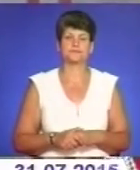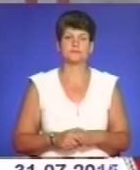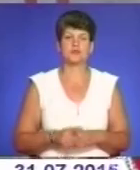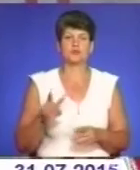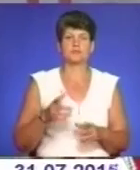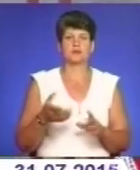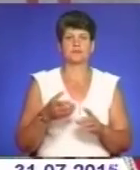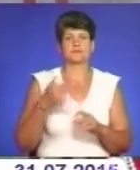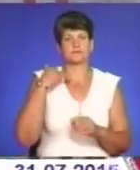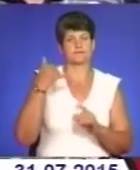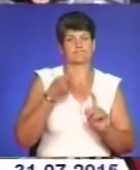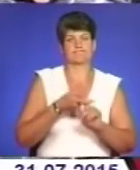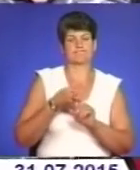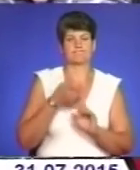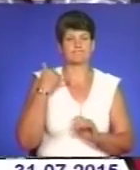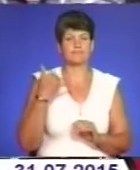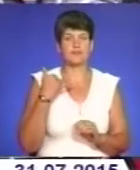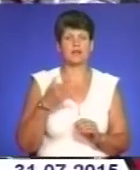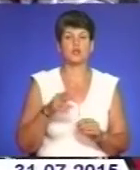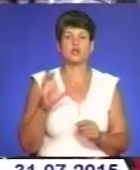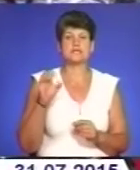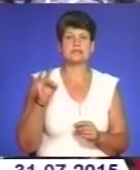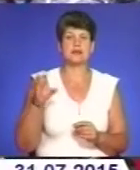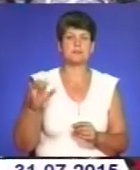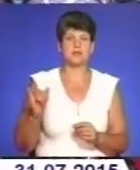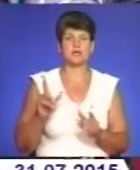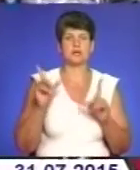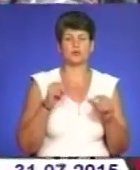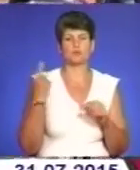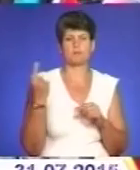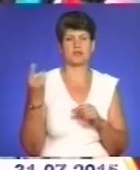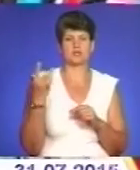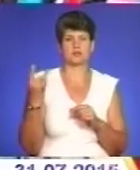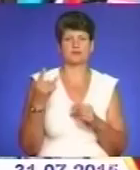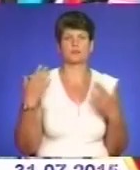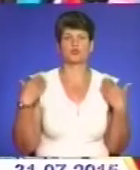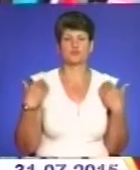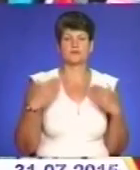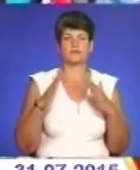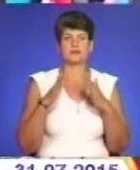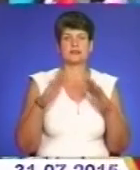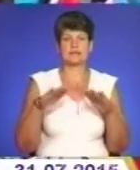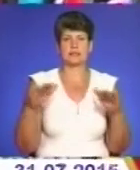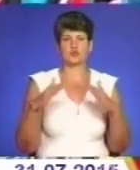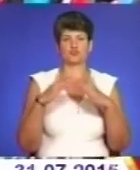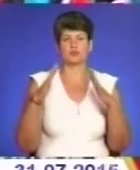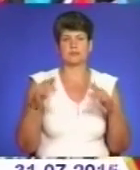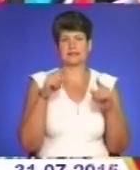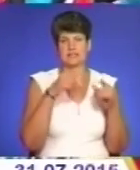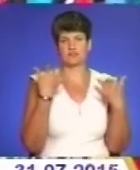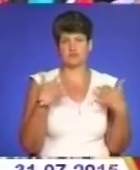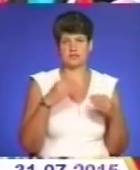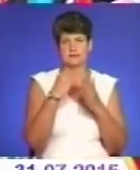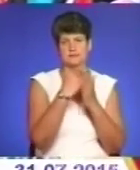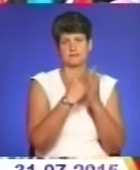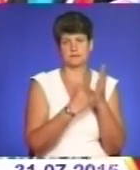тримала зі мною зв'язок. До Сербії діти учасників АТО їдуть вперше, відпочиватимуть у дитячому таборі. Для них вже склали